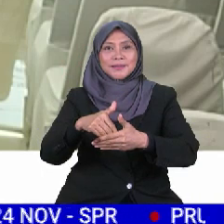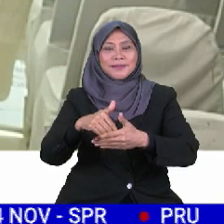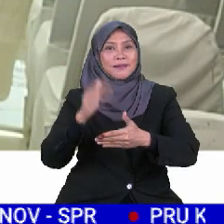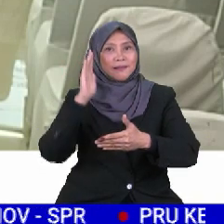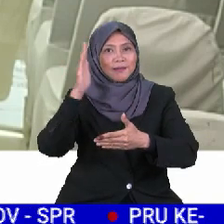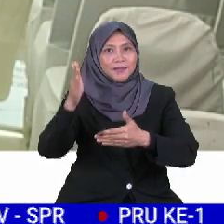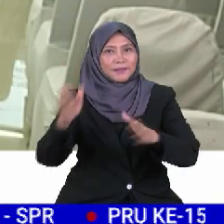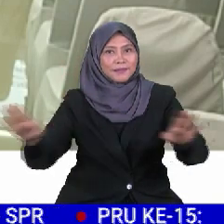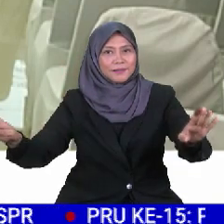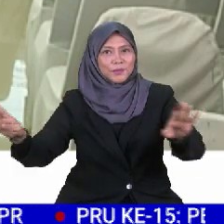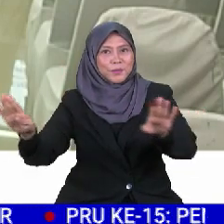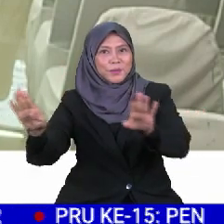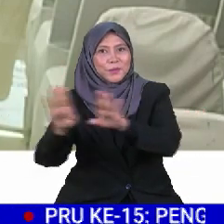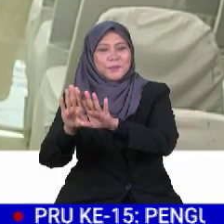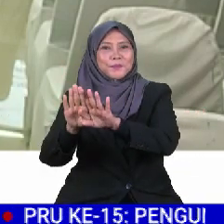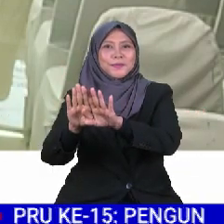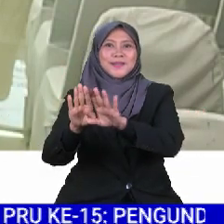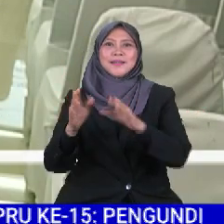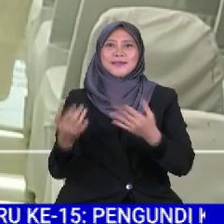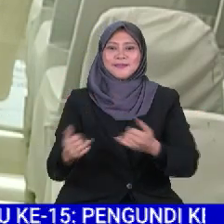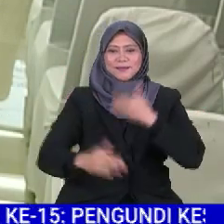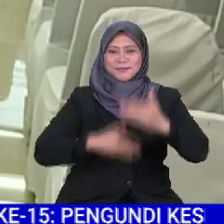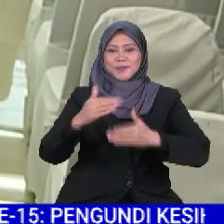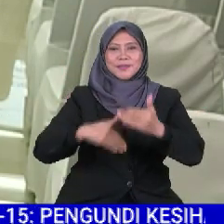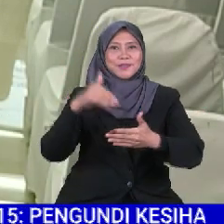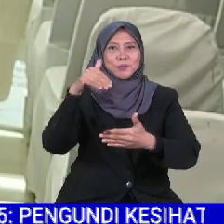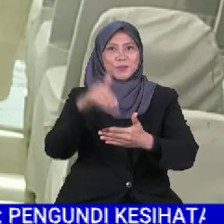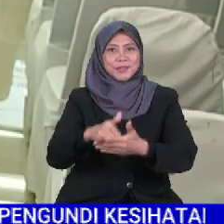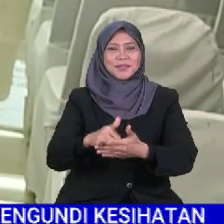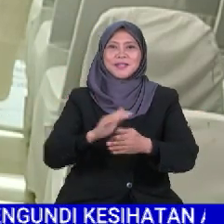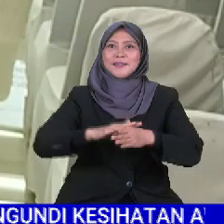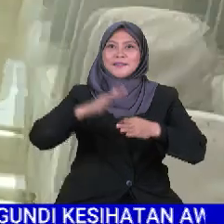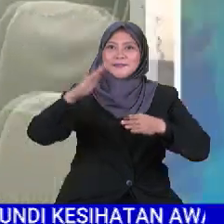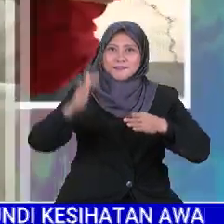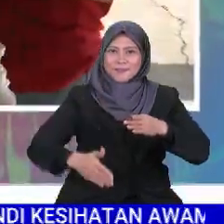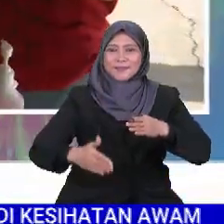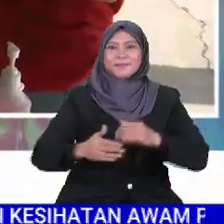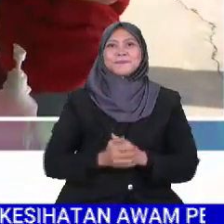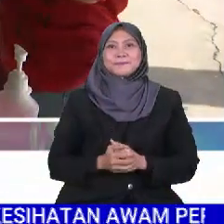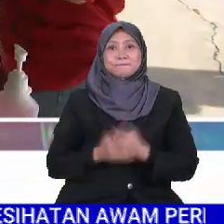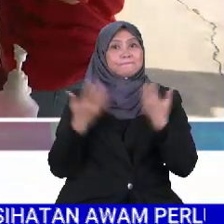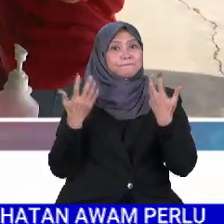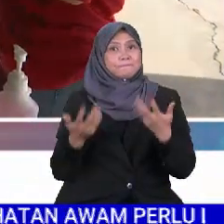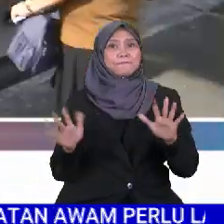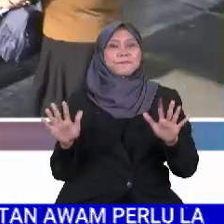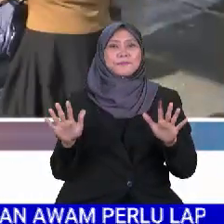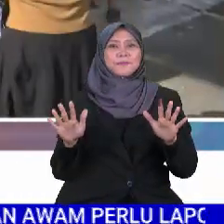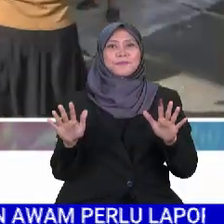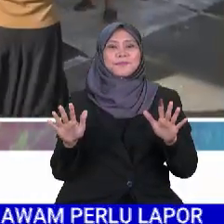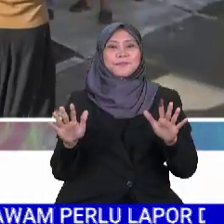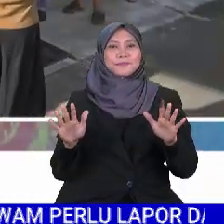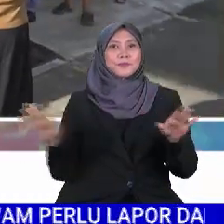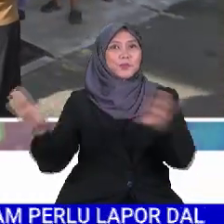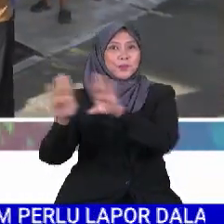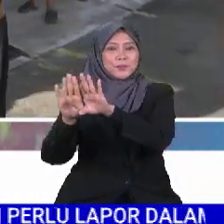ini akan mula ditutup dan bermakna proses pengundian juga akan ditamatkan. Dan selepas selesai saja sesi